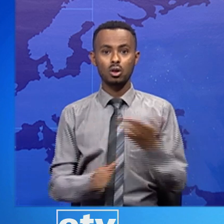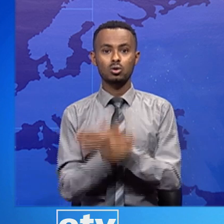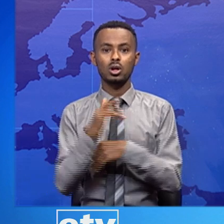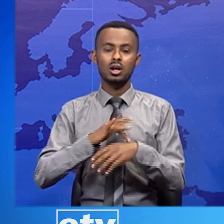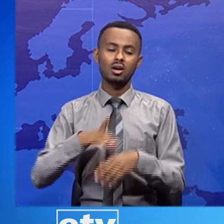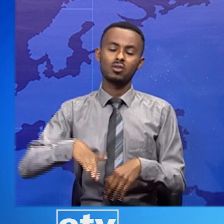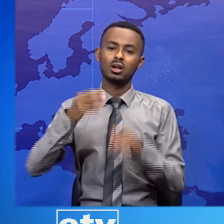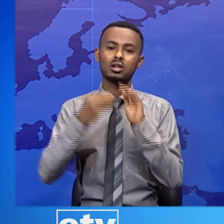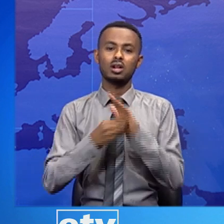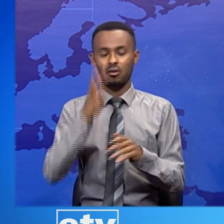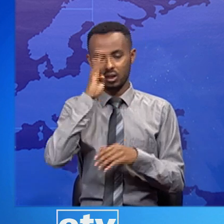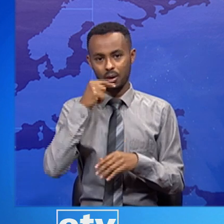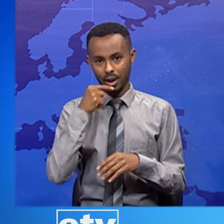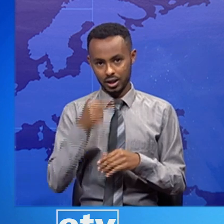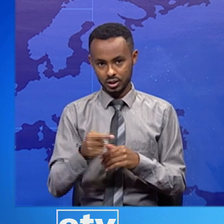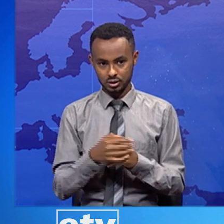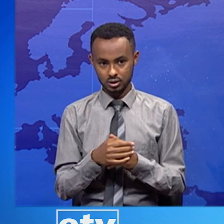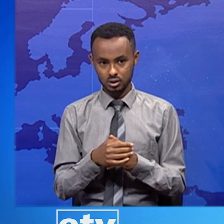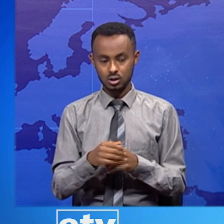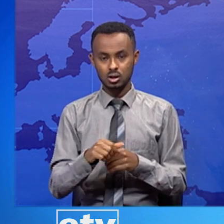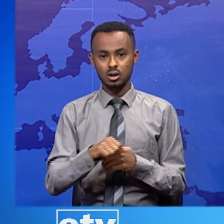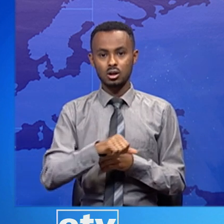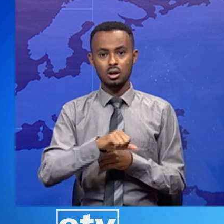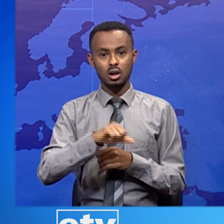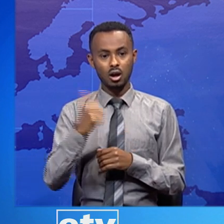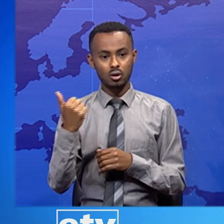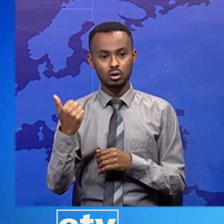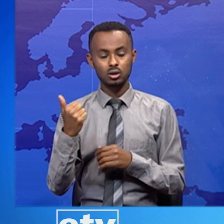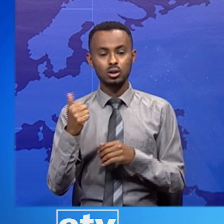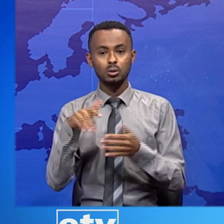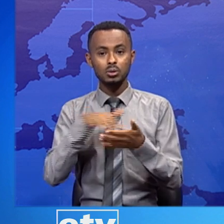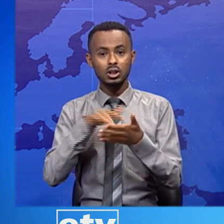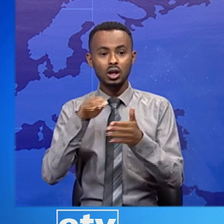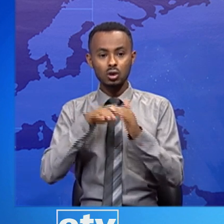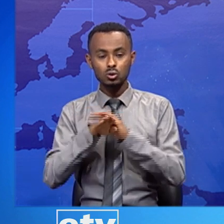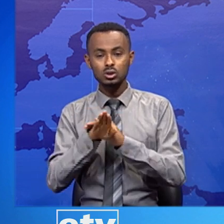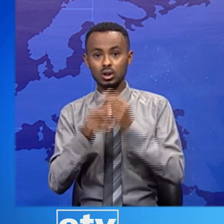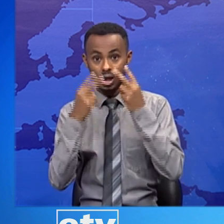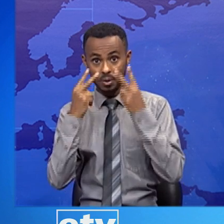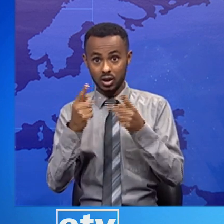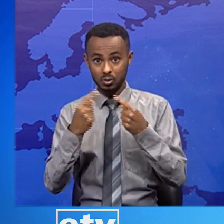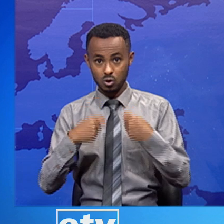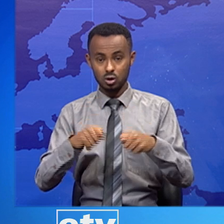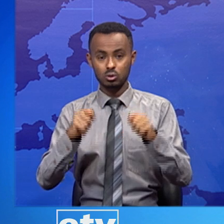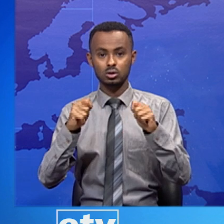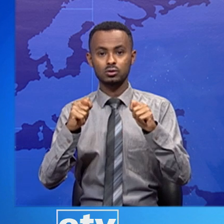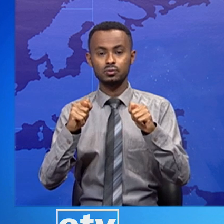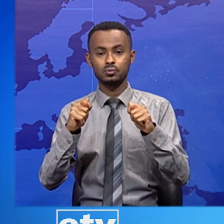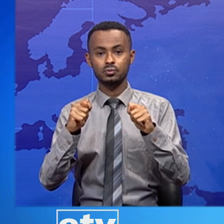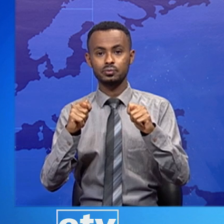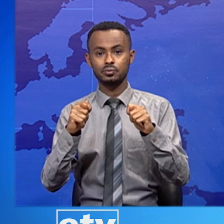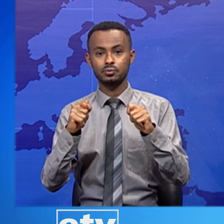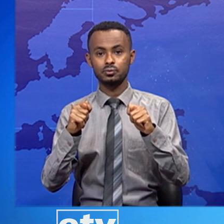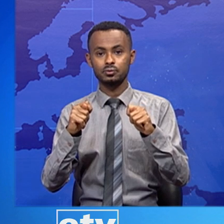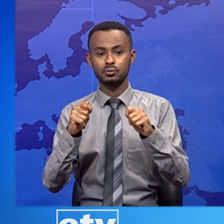አካል ጉዳተኞች ላይ ከፍተኛ ጫና ይፈጥራል ባይ ነኝ። ሌላው በጥናት ውስጥ ለማየት